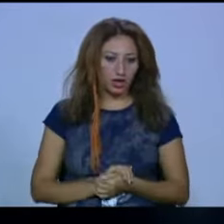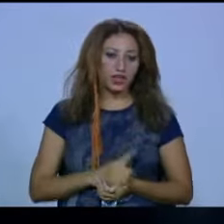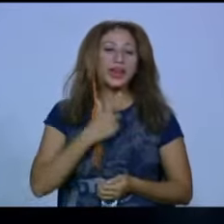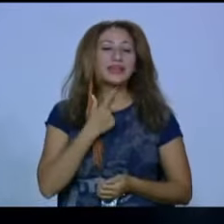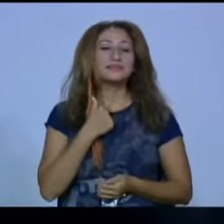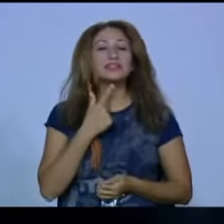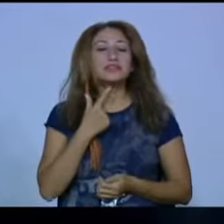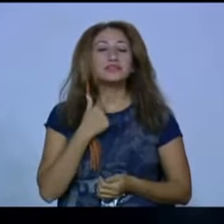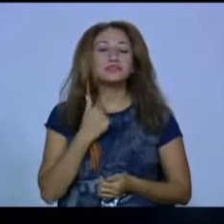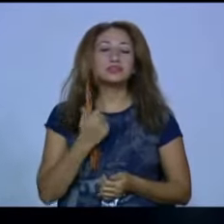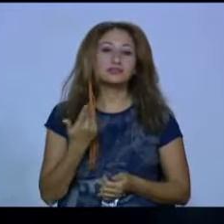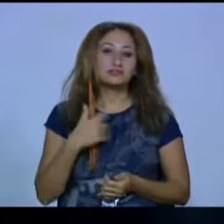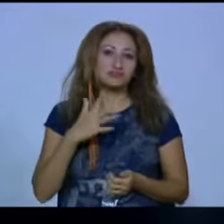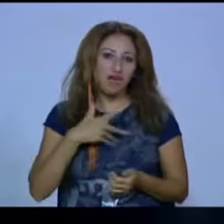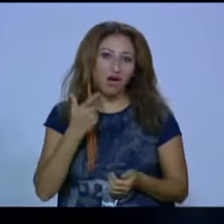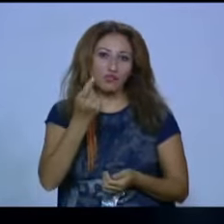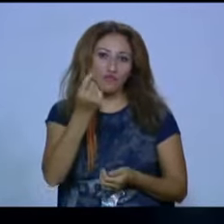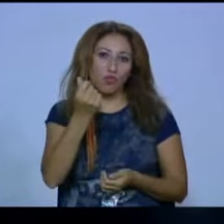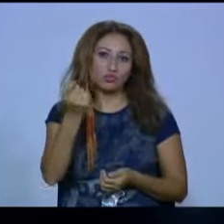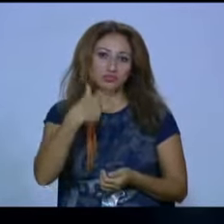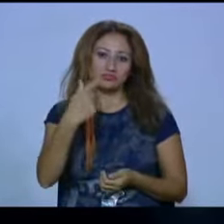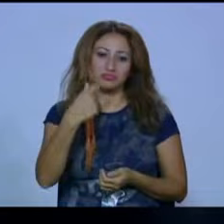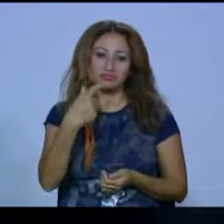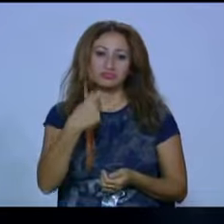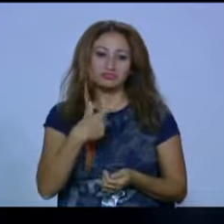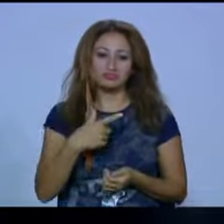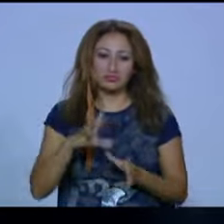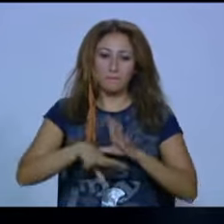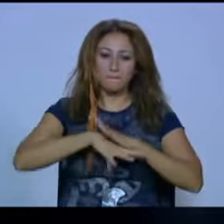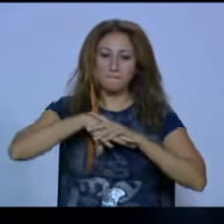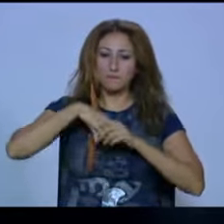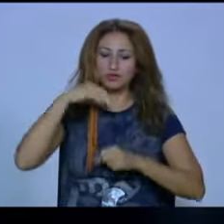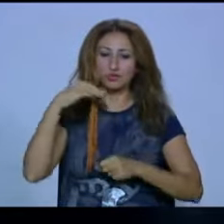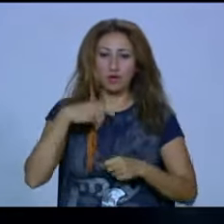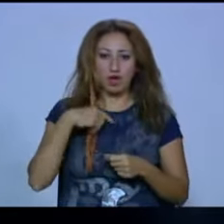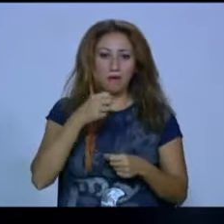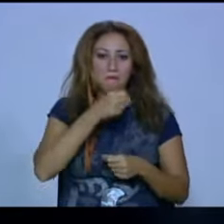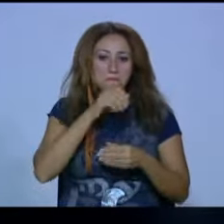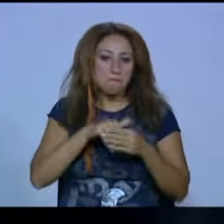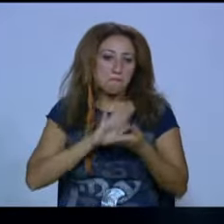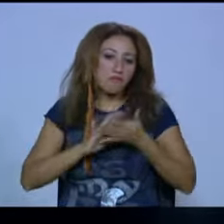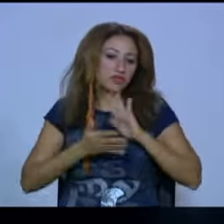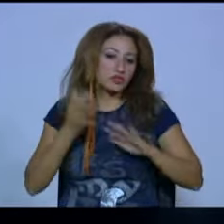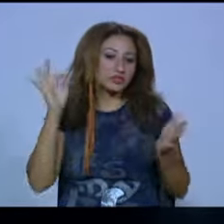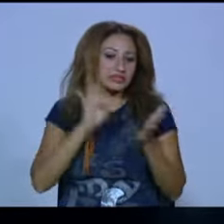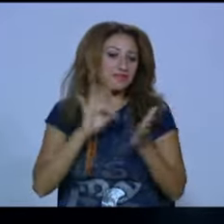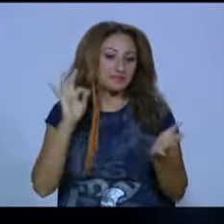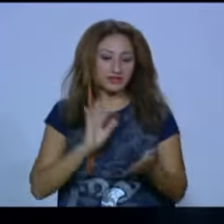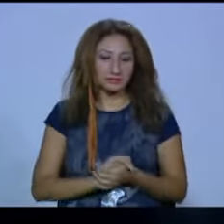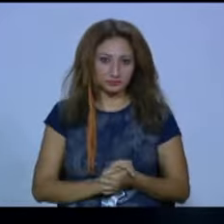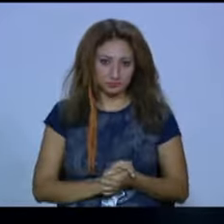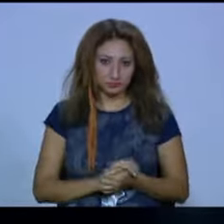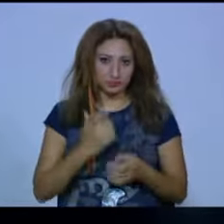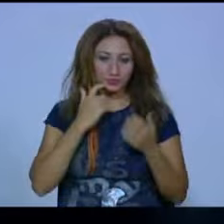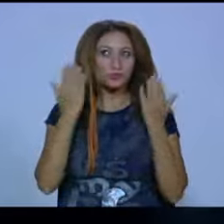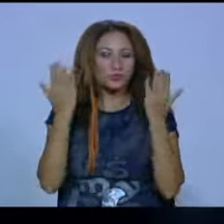ونفسي يبقى لي حاجه اعيش منها، مشروع اعيش منه، وانا ماليش معاش وماليش اي حاجه خالص. فبتمنى